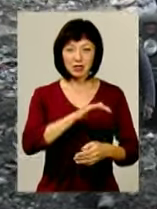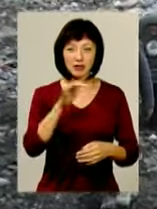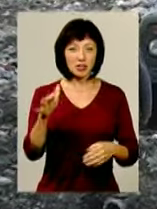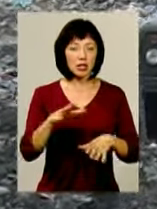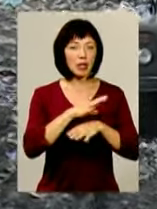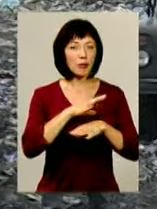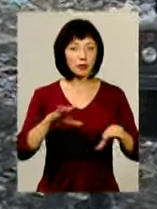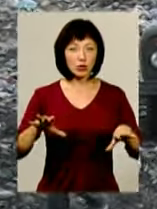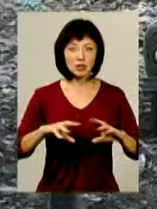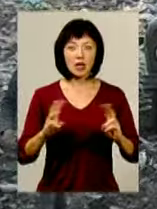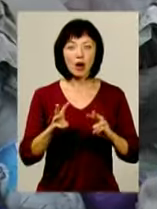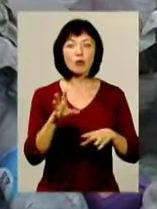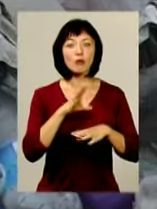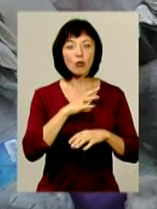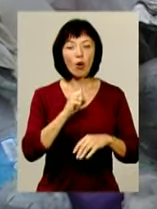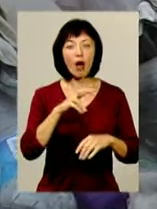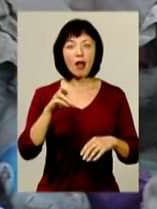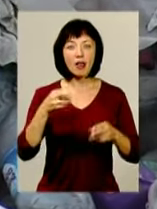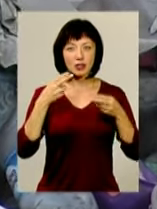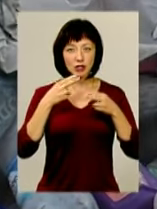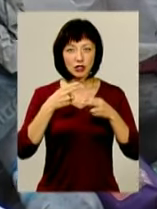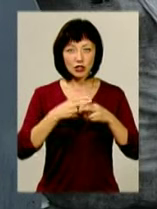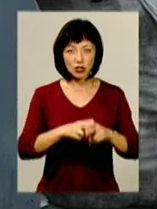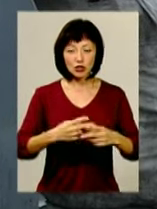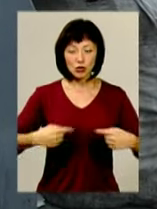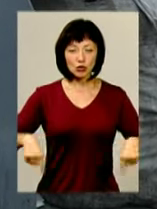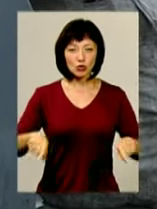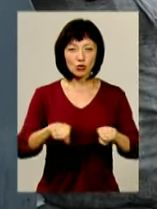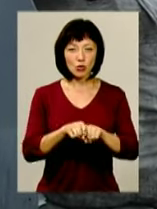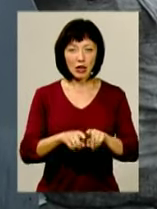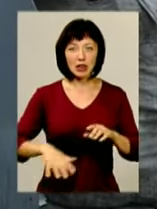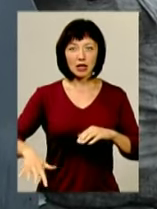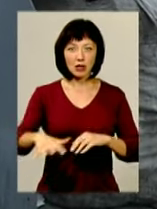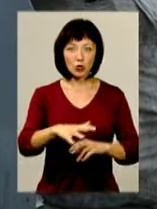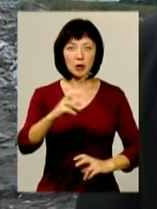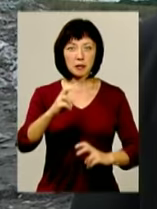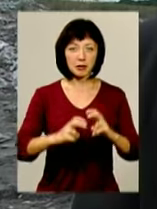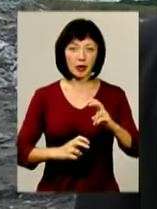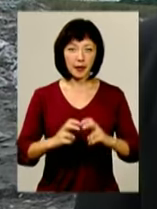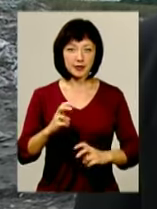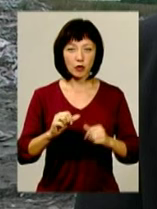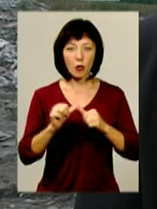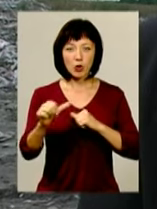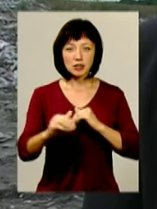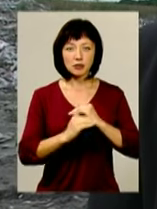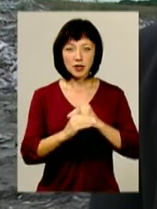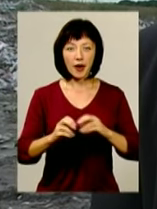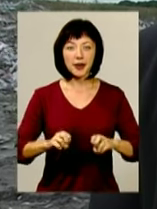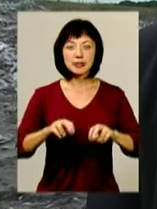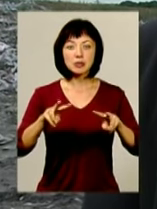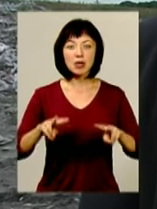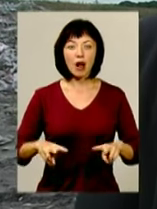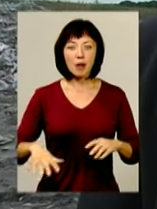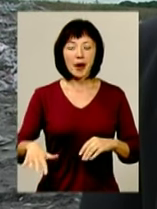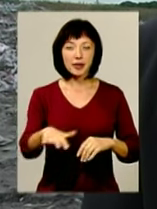не було. Загорання було, але у технологічній зоні на території підприємства поза полігоном. Це спеціально обладнаний